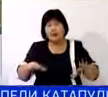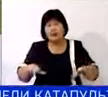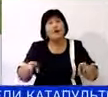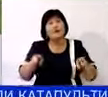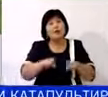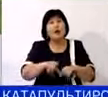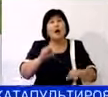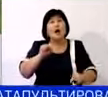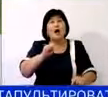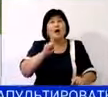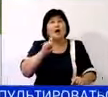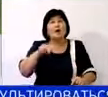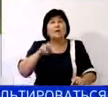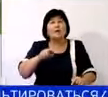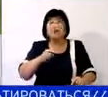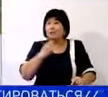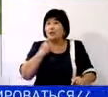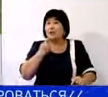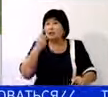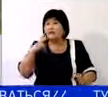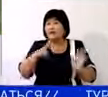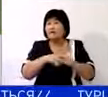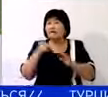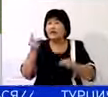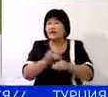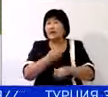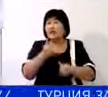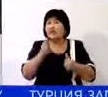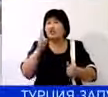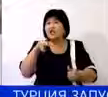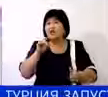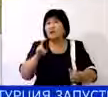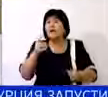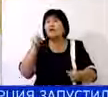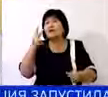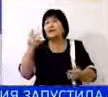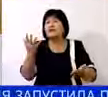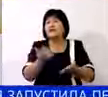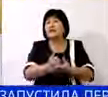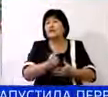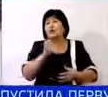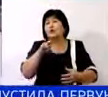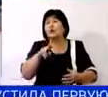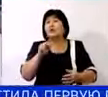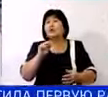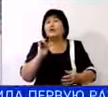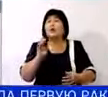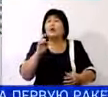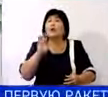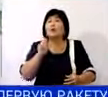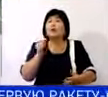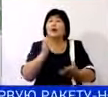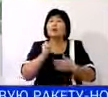Но и «Апоэл» из крепких орешков, 28-кратный чемпион Кипра, 13-кратный обладатель Суперкубка, имеет